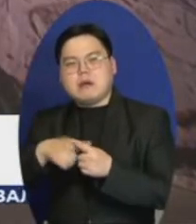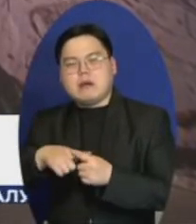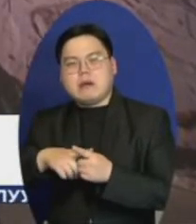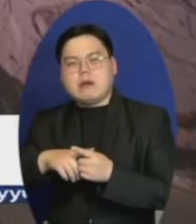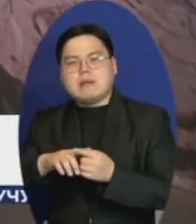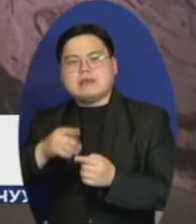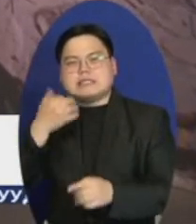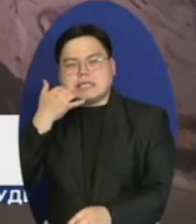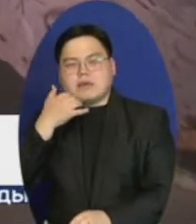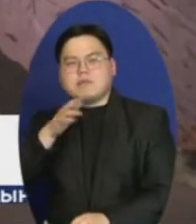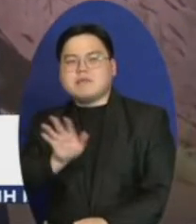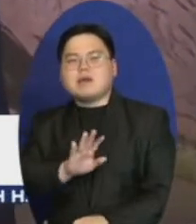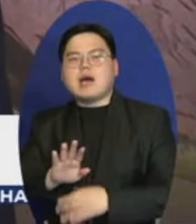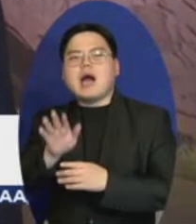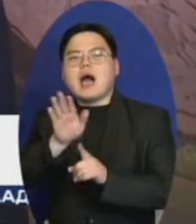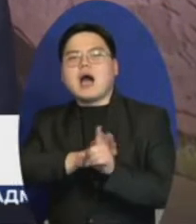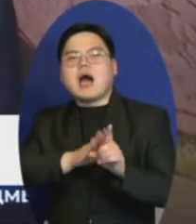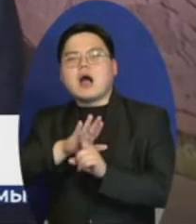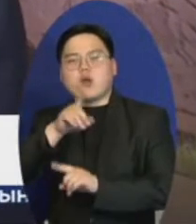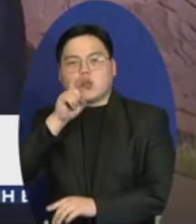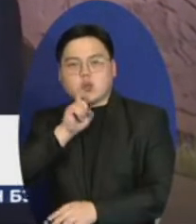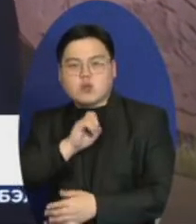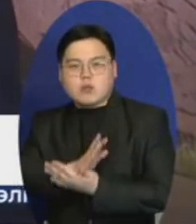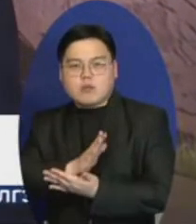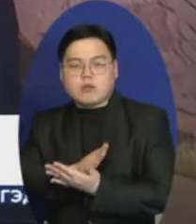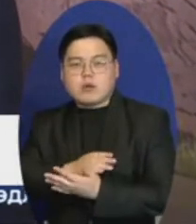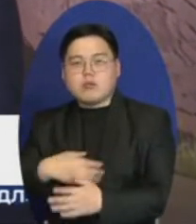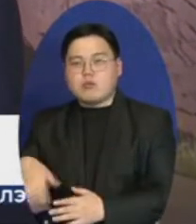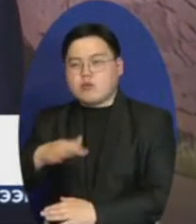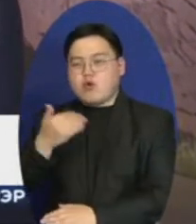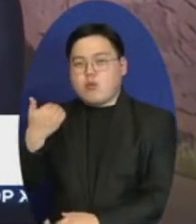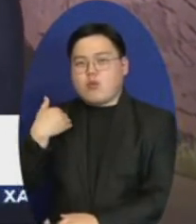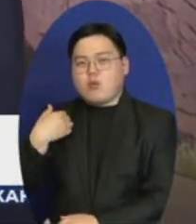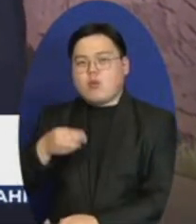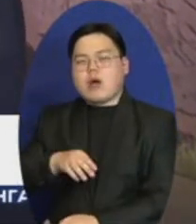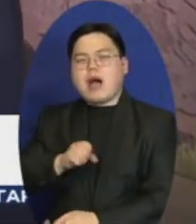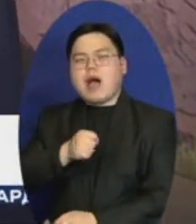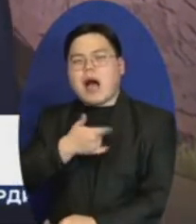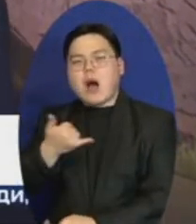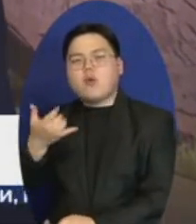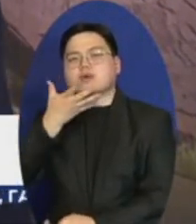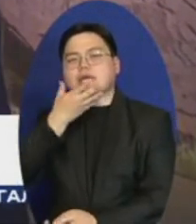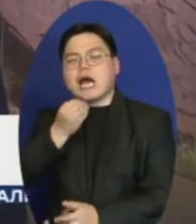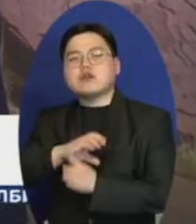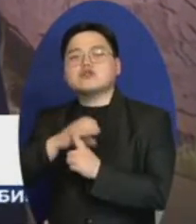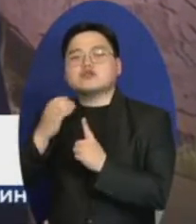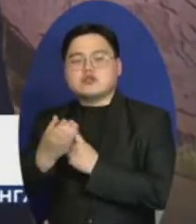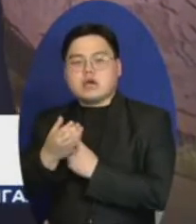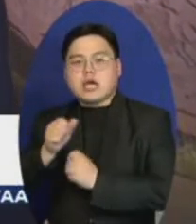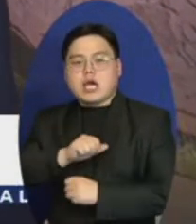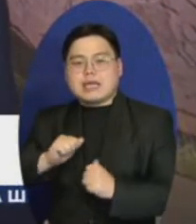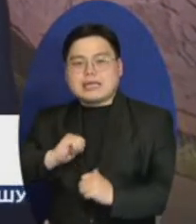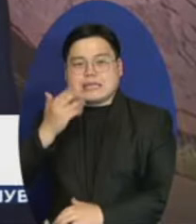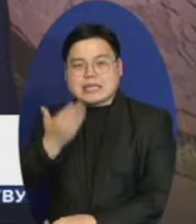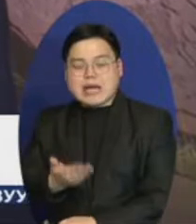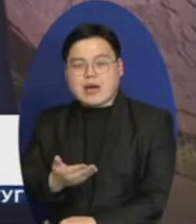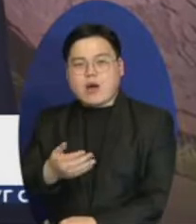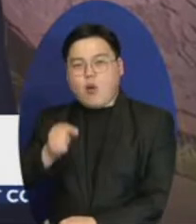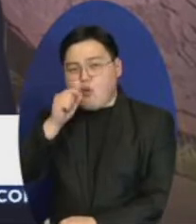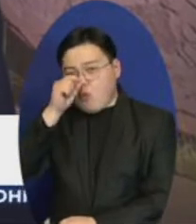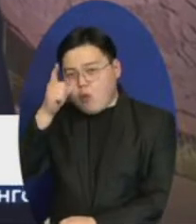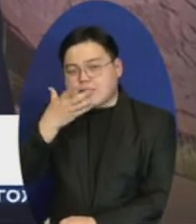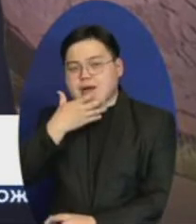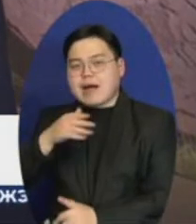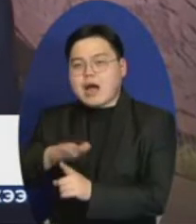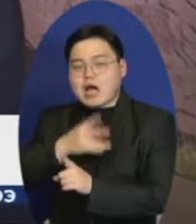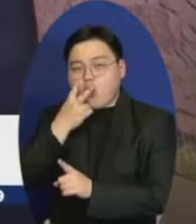хамгаалаагаа. Ягдгүй та бидний үгдээсэн үлдээсэн агуу соёл шүү үндэ бас иргэн үнөд сайхан хайрлж